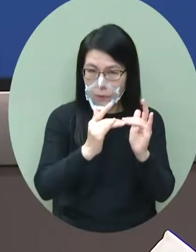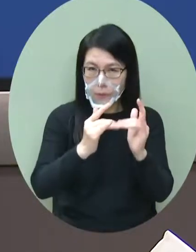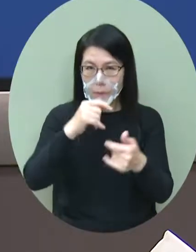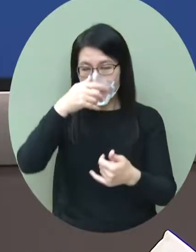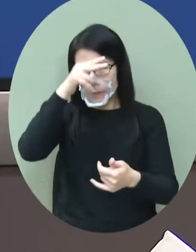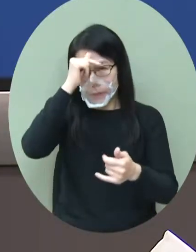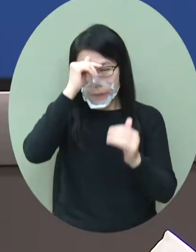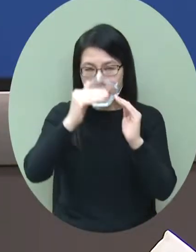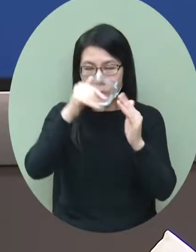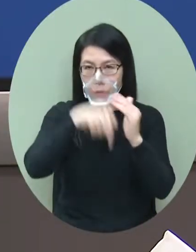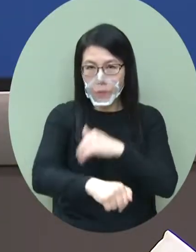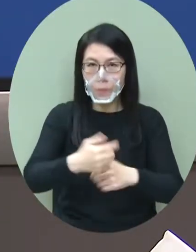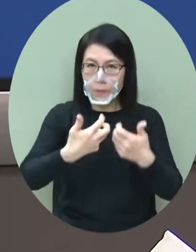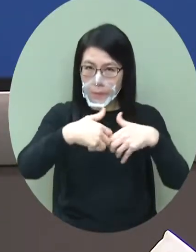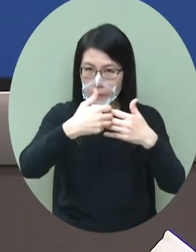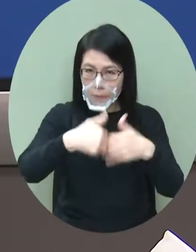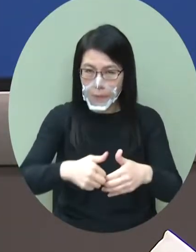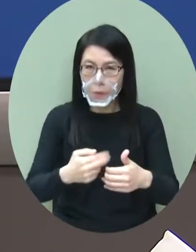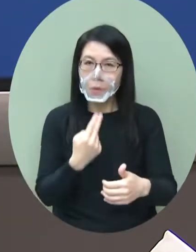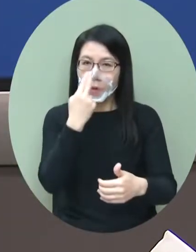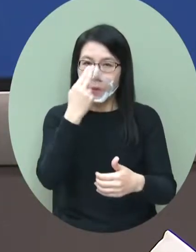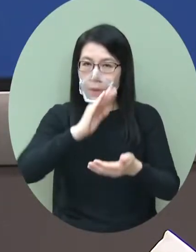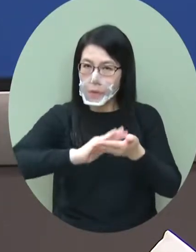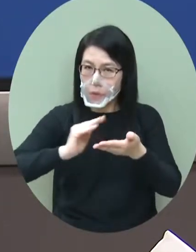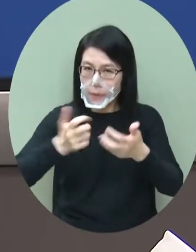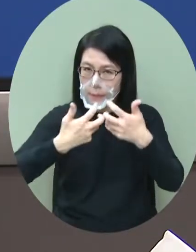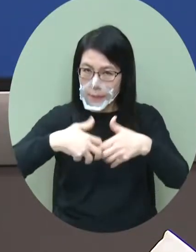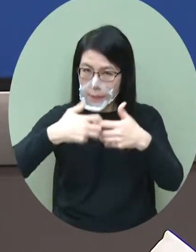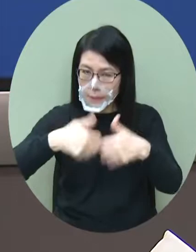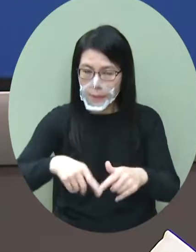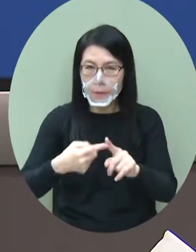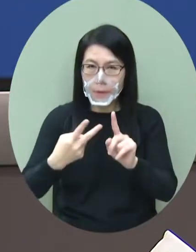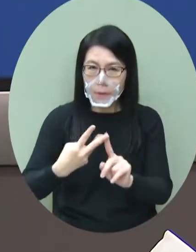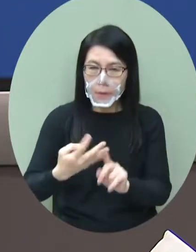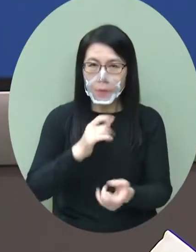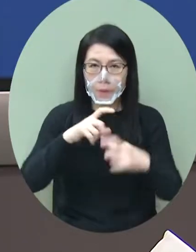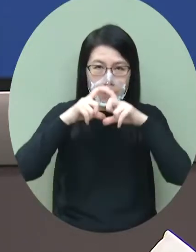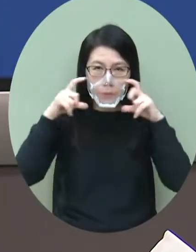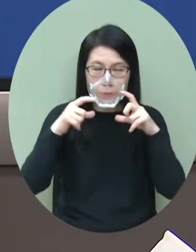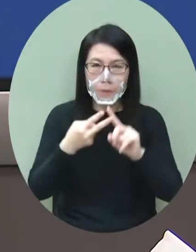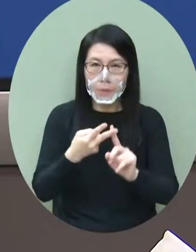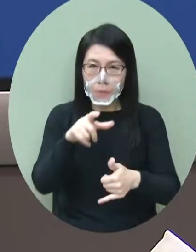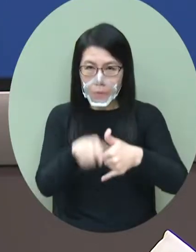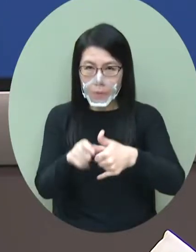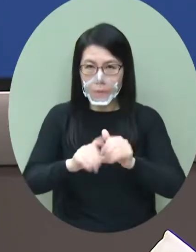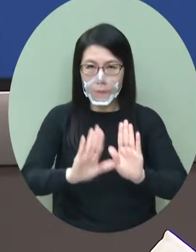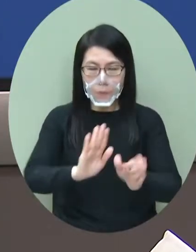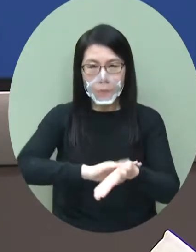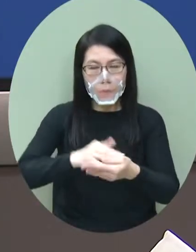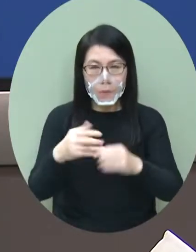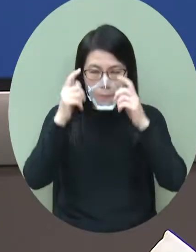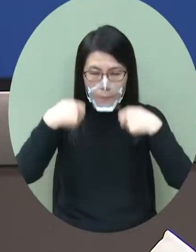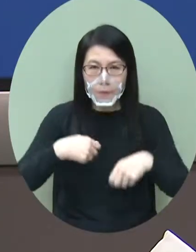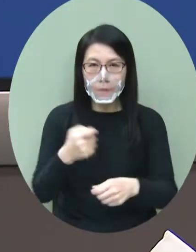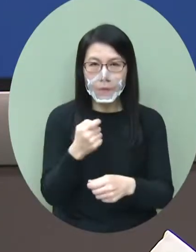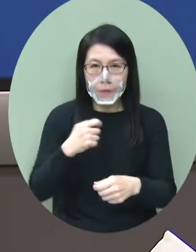病床、医院里面的器材，以致空气净化的机器，细到就是个人格的